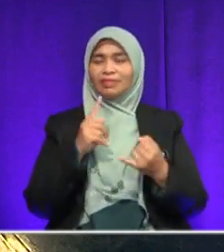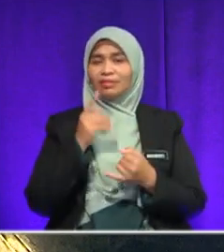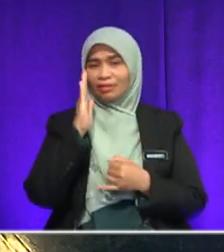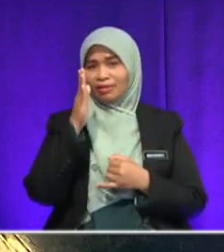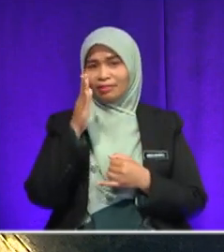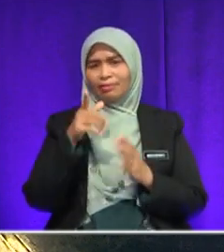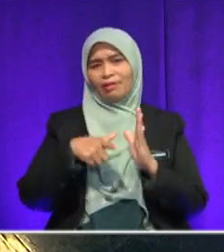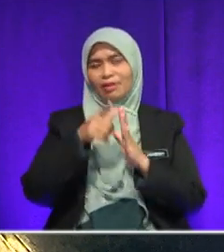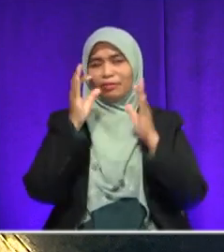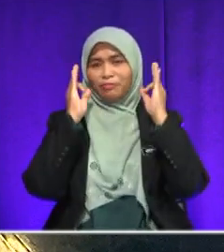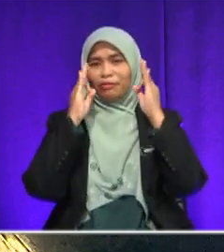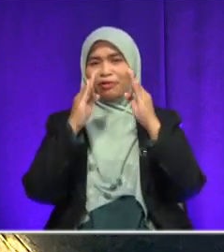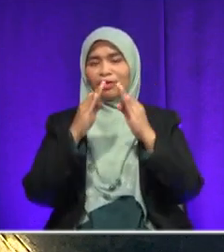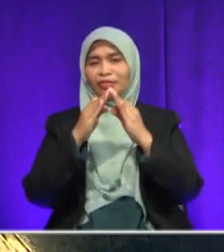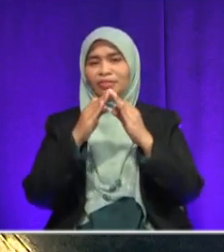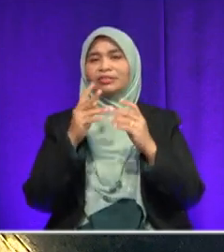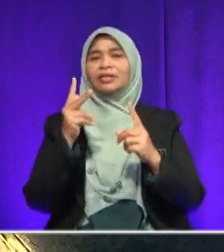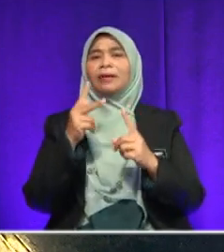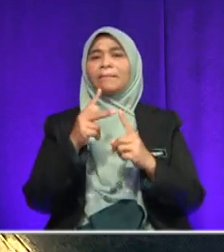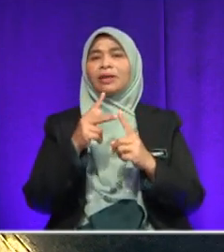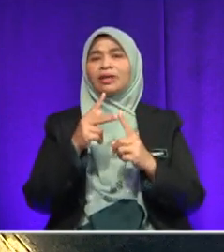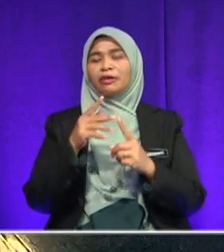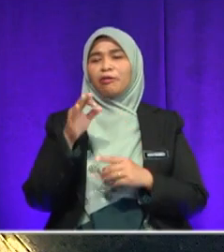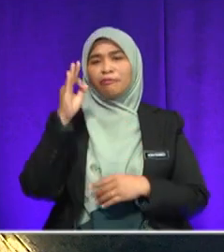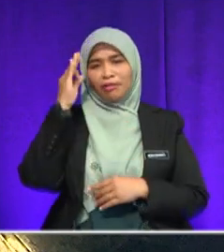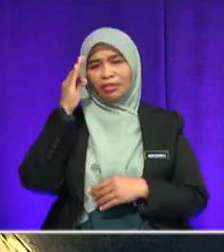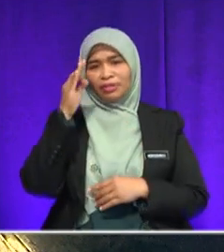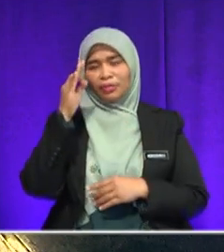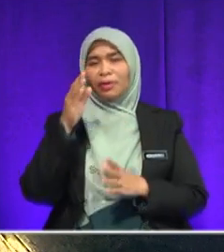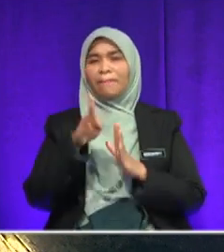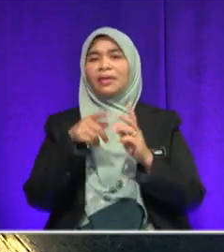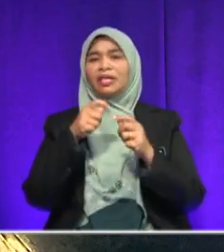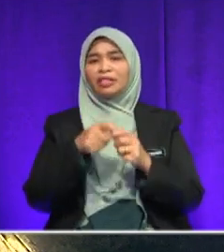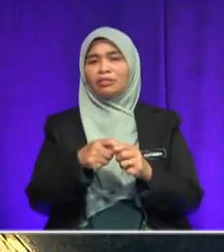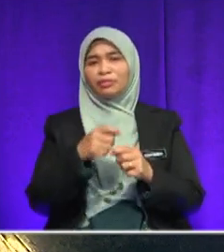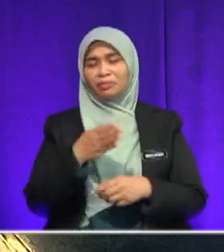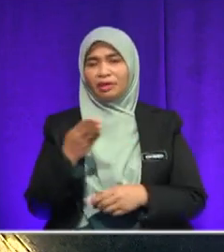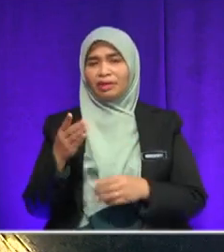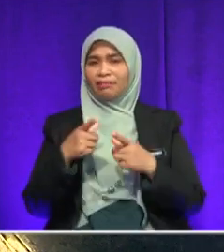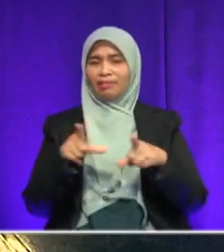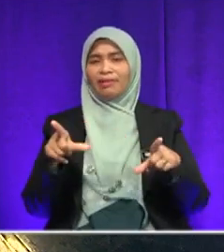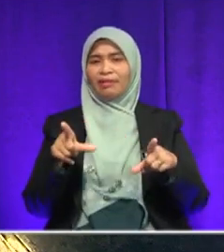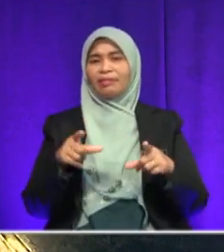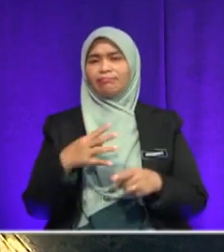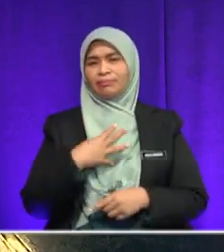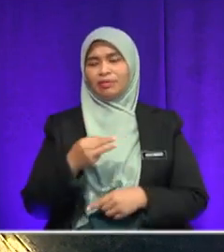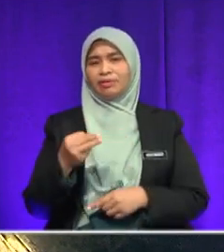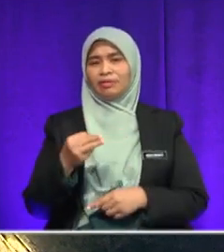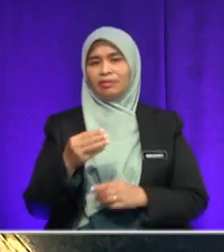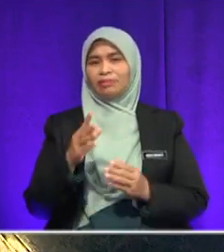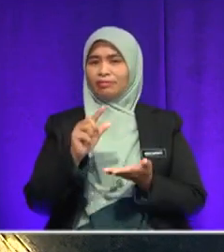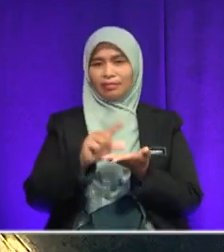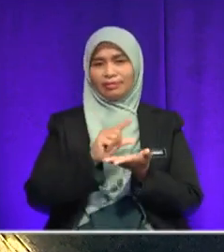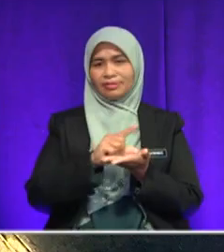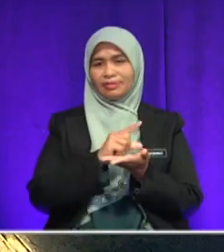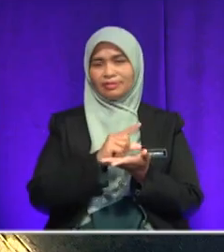lebih fokus ya kepada faktor penentuan harga barang lain, cita rasa dan pendapatan. Menarik tu